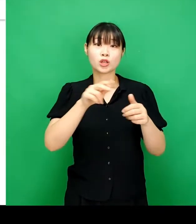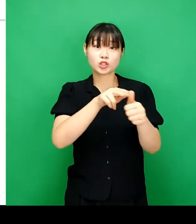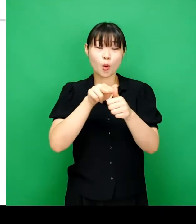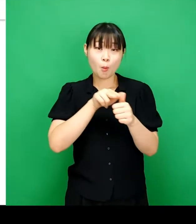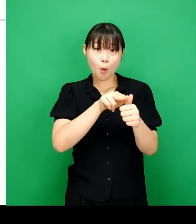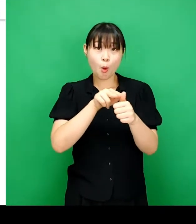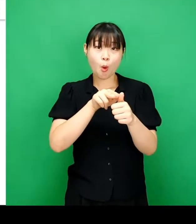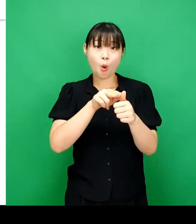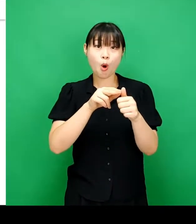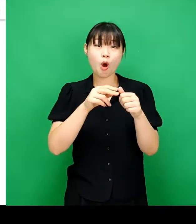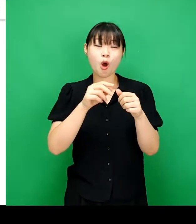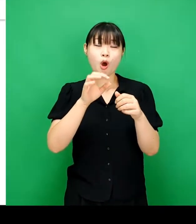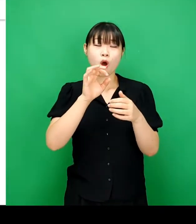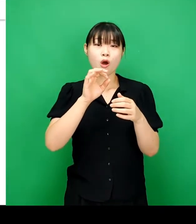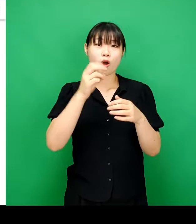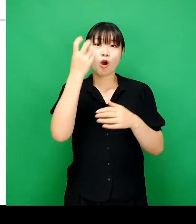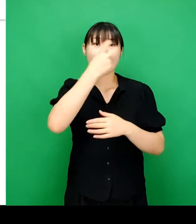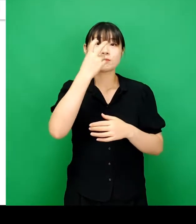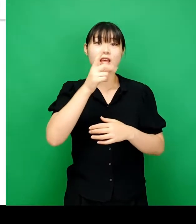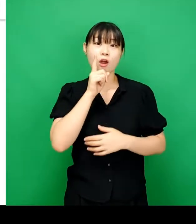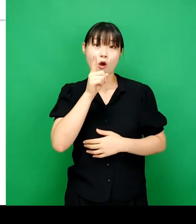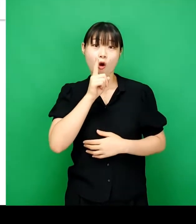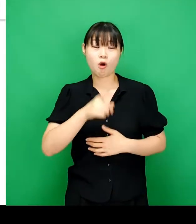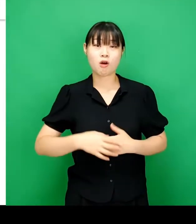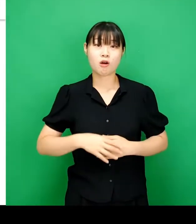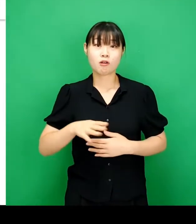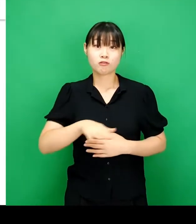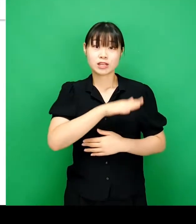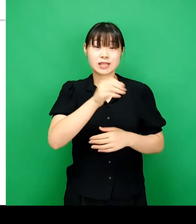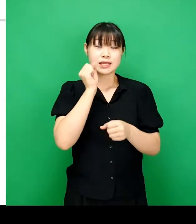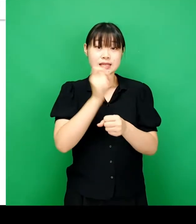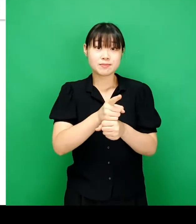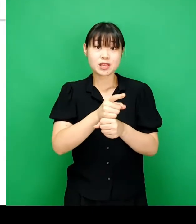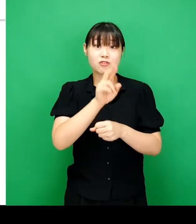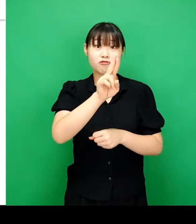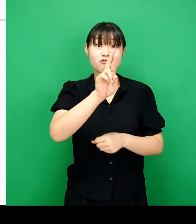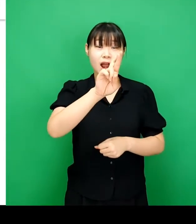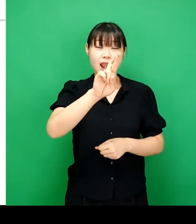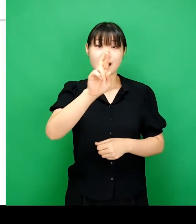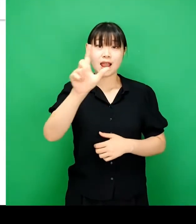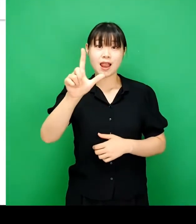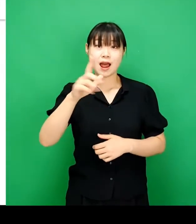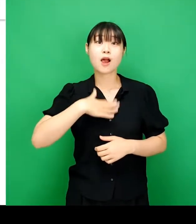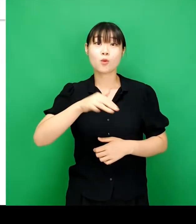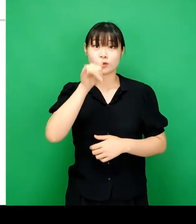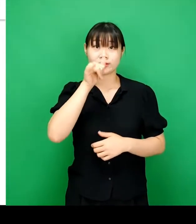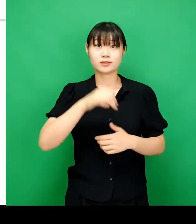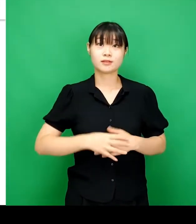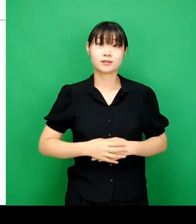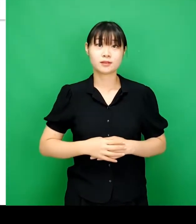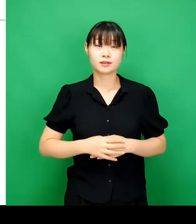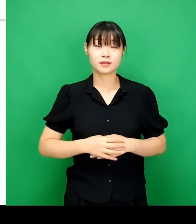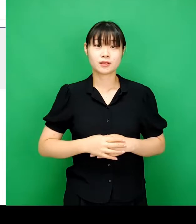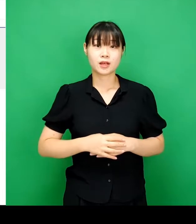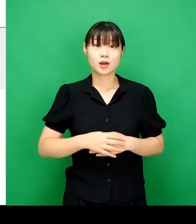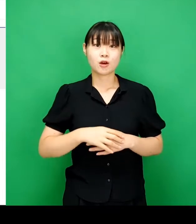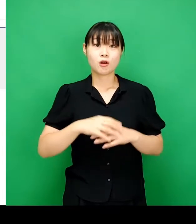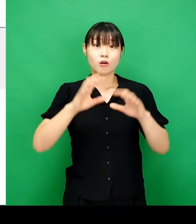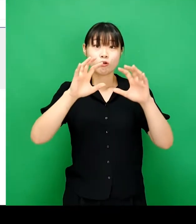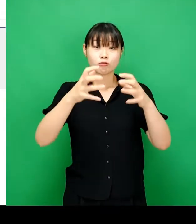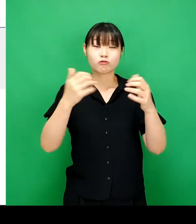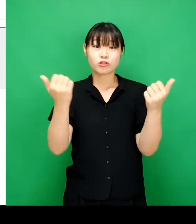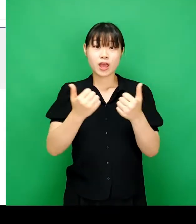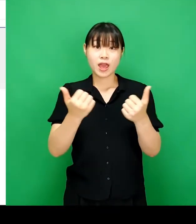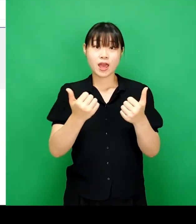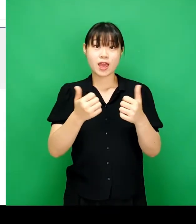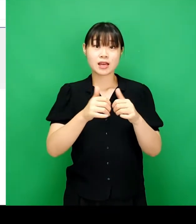웹 주소 URL과 국회의원 정보에 사용된 엑스패스 검색어입니다. 우리는 이미